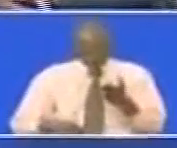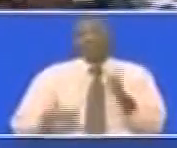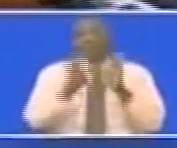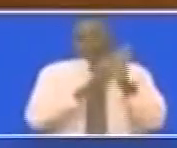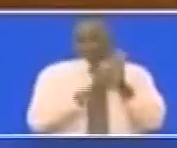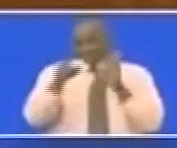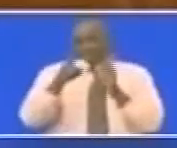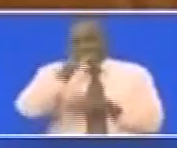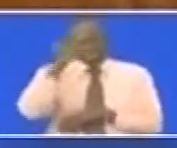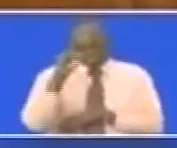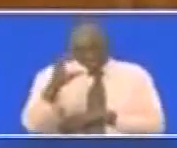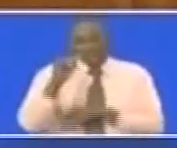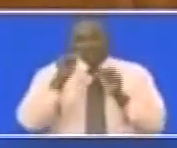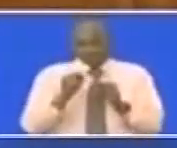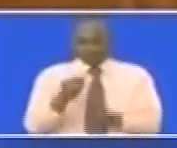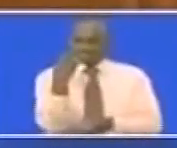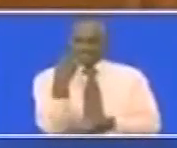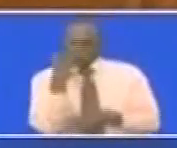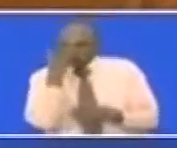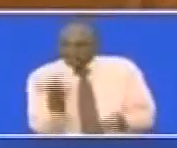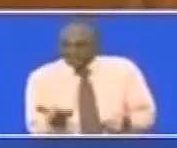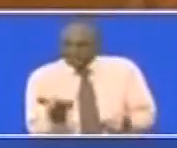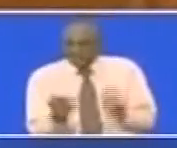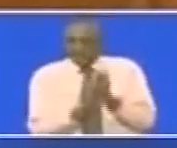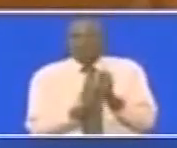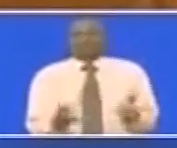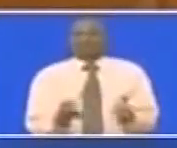tume hiyo kutaka kutolewa kwa majaji hao watatu, wakiongeza kuwa